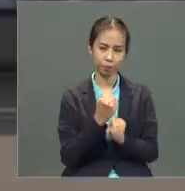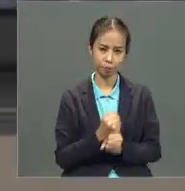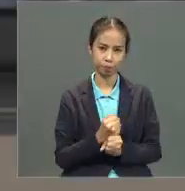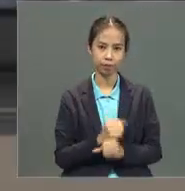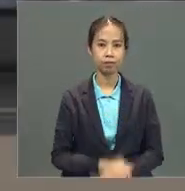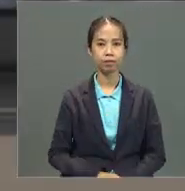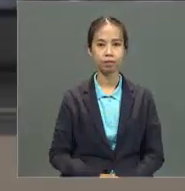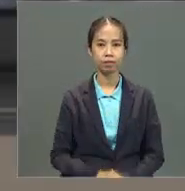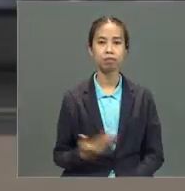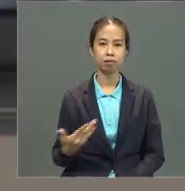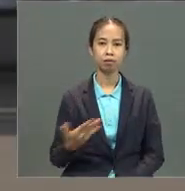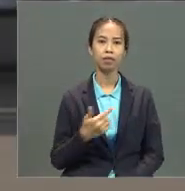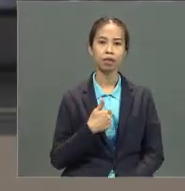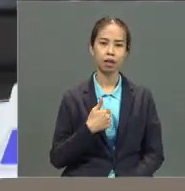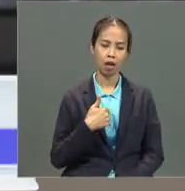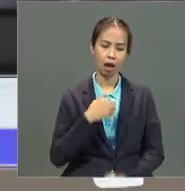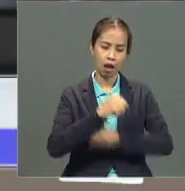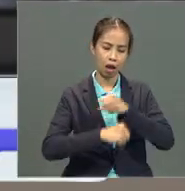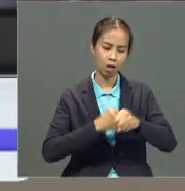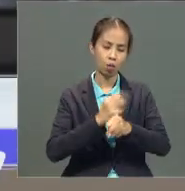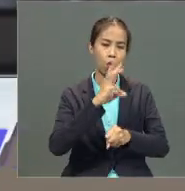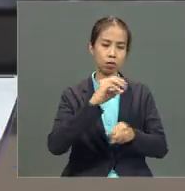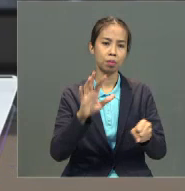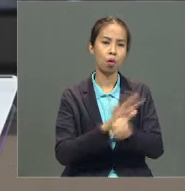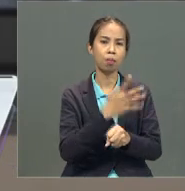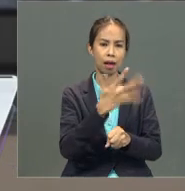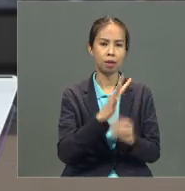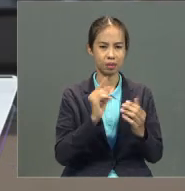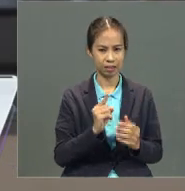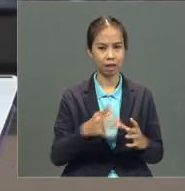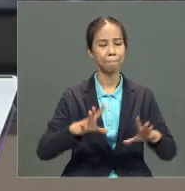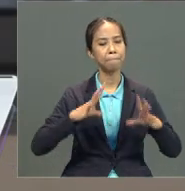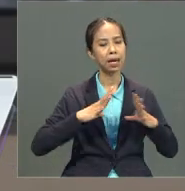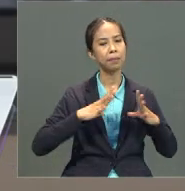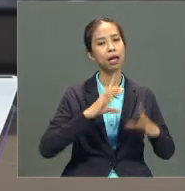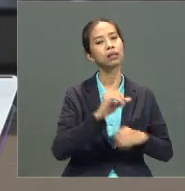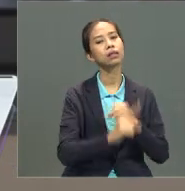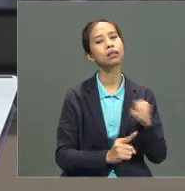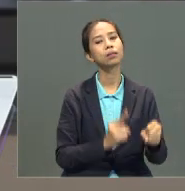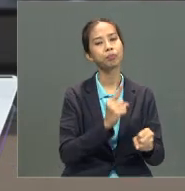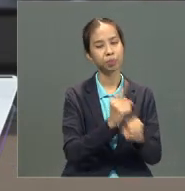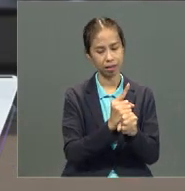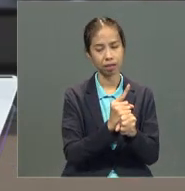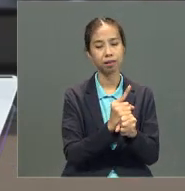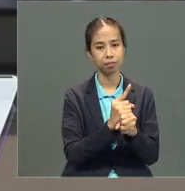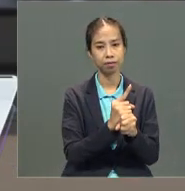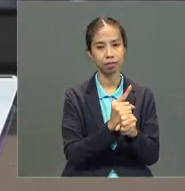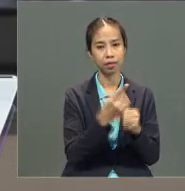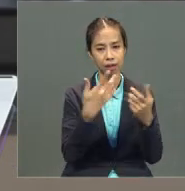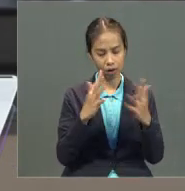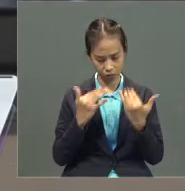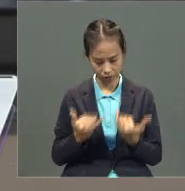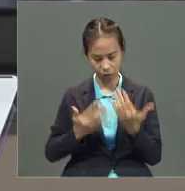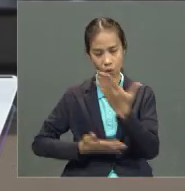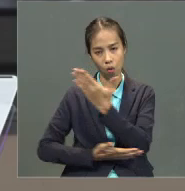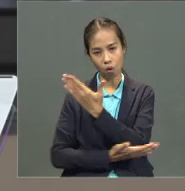ท่านก็ทราบดีอยู่แล้วผมก็เพิ่งเกษียณอายุมานะครับได้เวลาพักผ่อนมาปีหนึ่งแล้วนะครับแล้วก็มีโอกาส